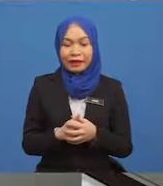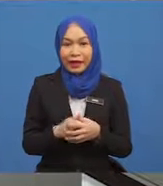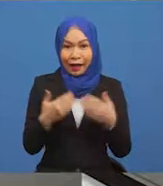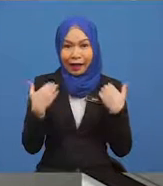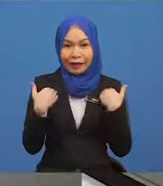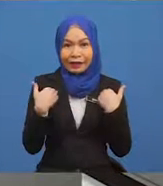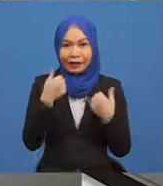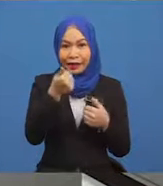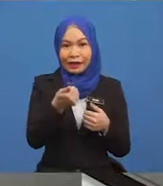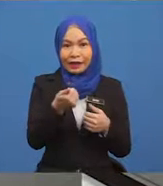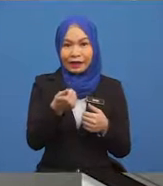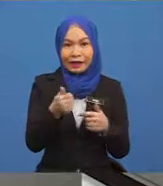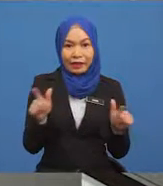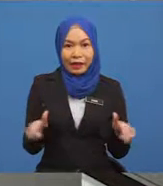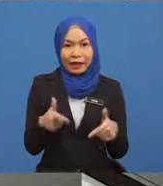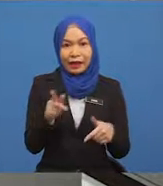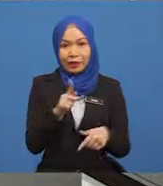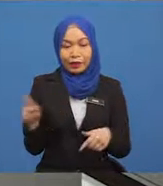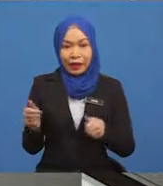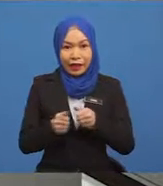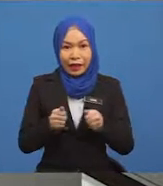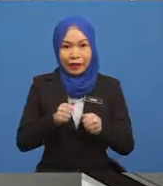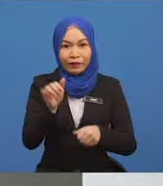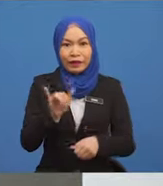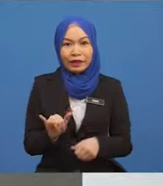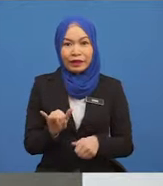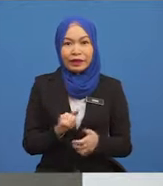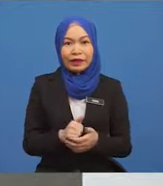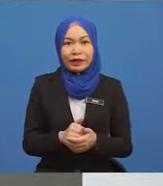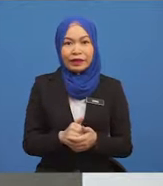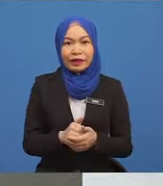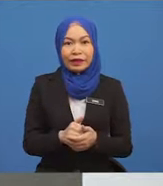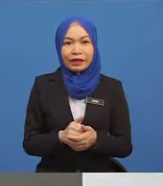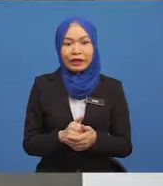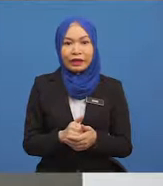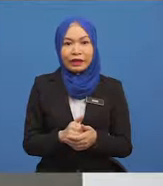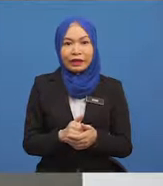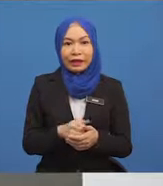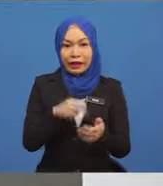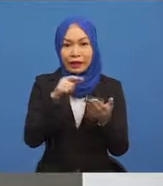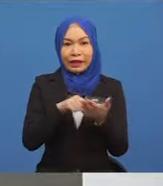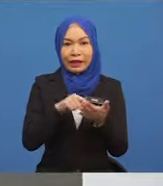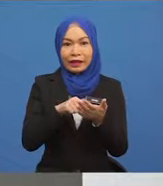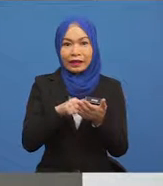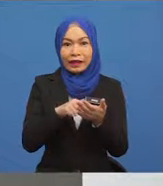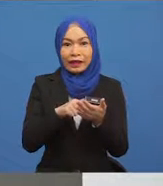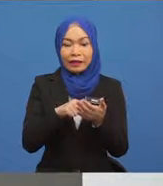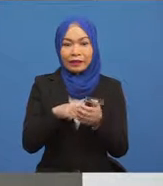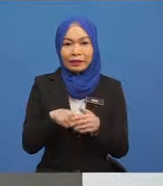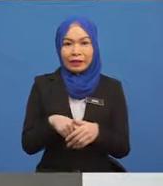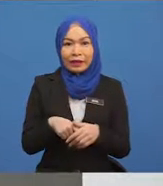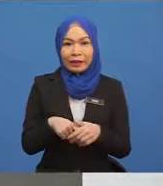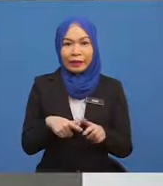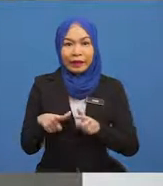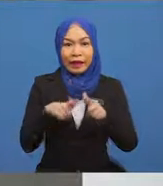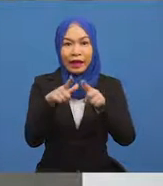pernahkah anda melakukan aktiviti yang cergas seperti berlari dengan laju